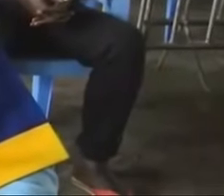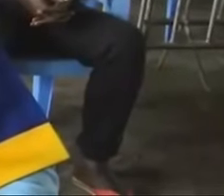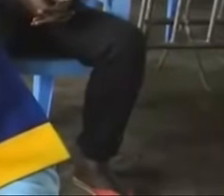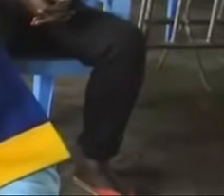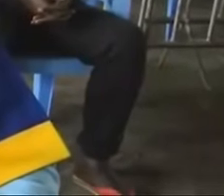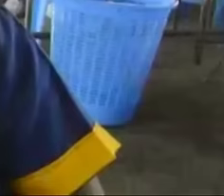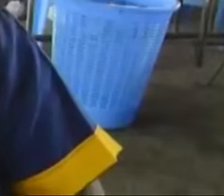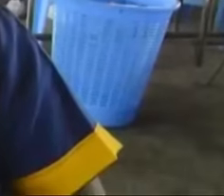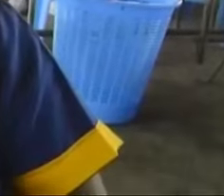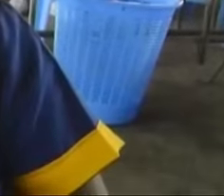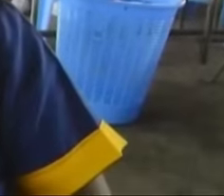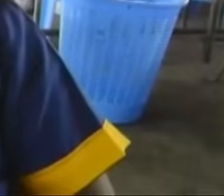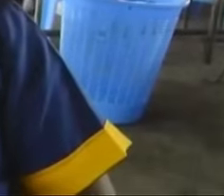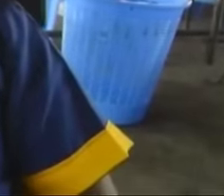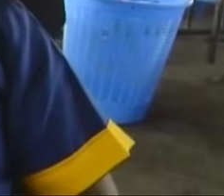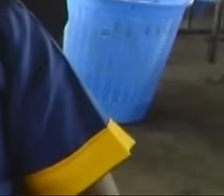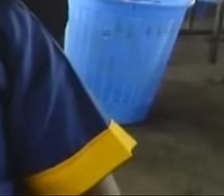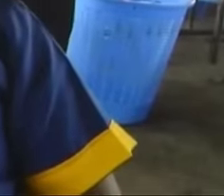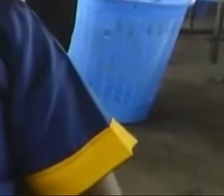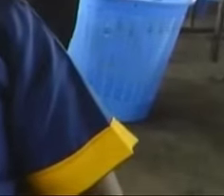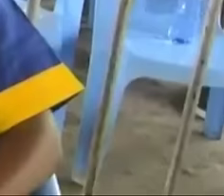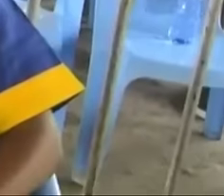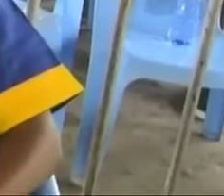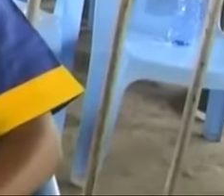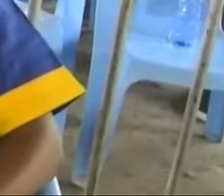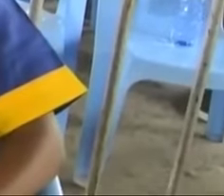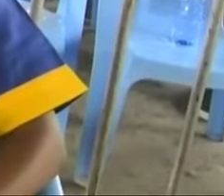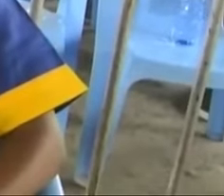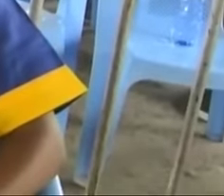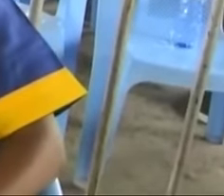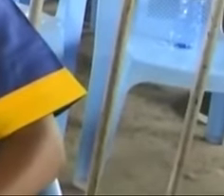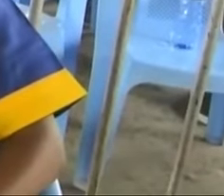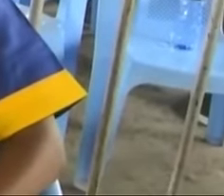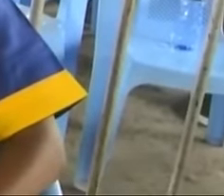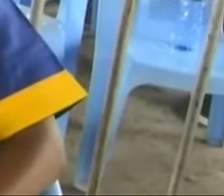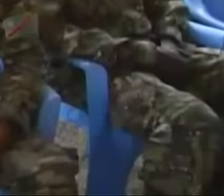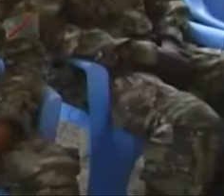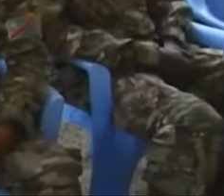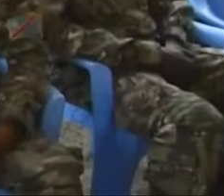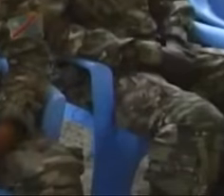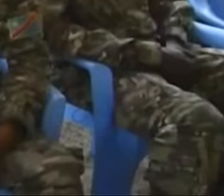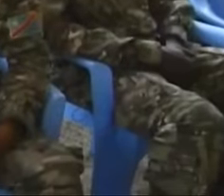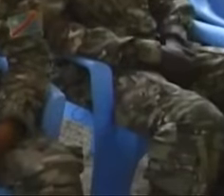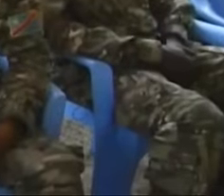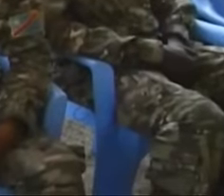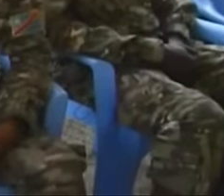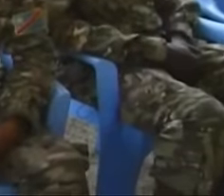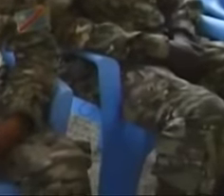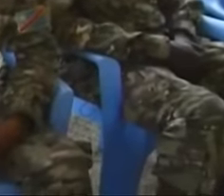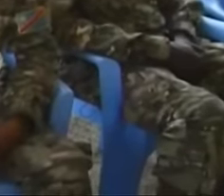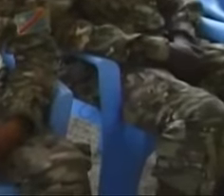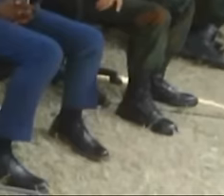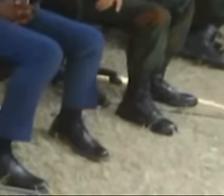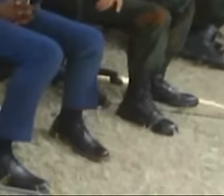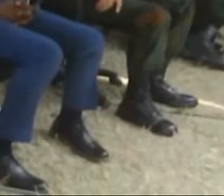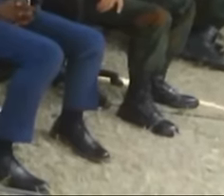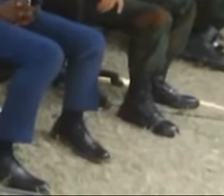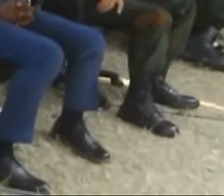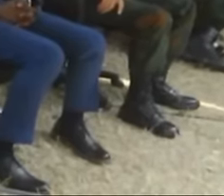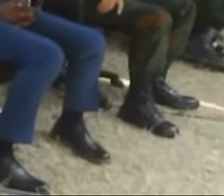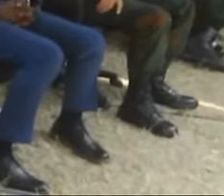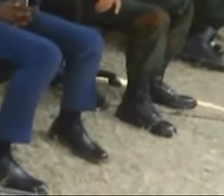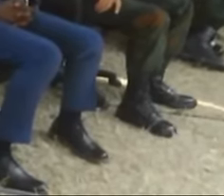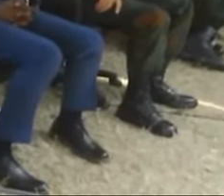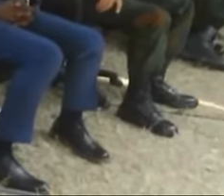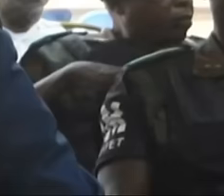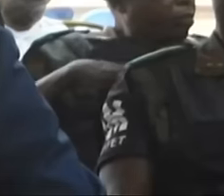condamnés à la peine capitale, dans un contexte où le moratoire a été levé. Procès équitable suivi par le ministre d'État, ministre de